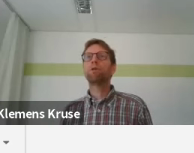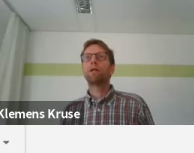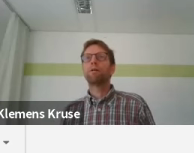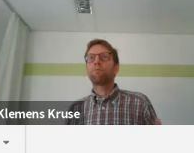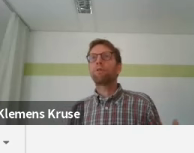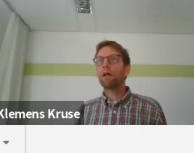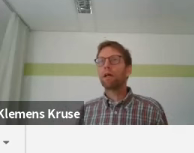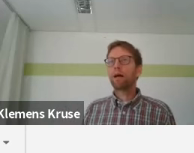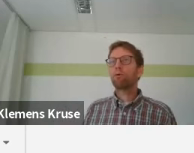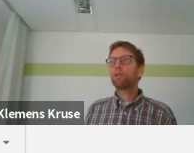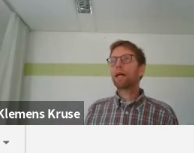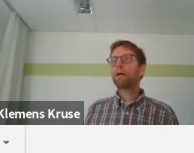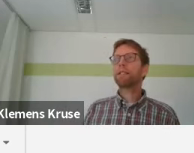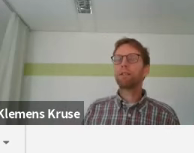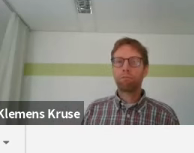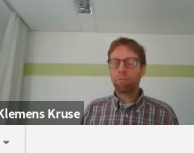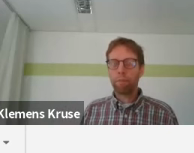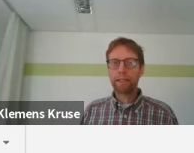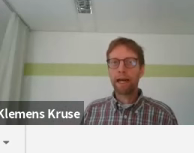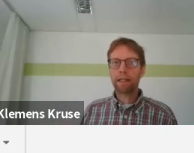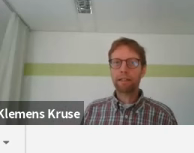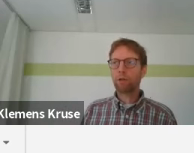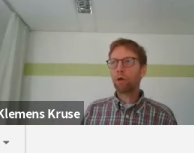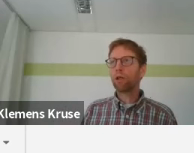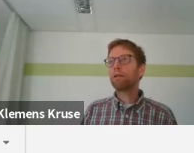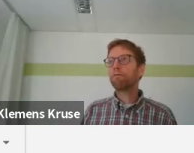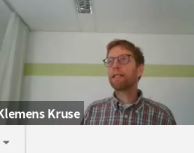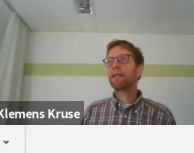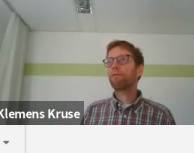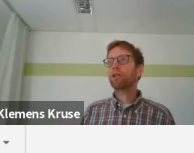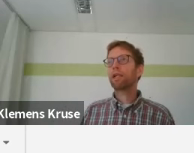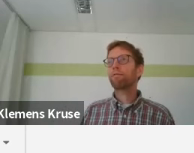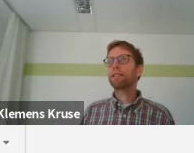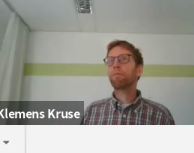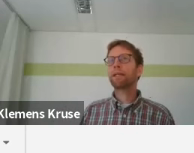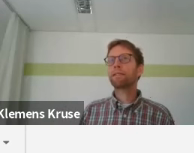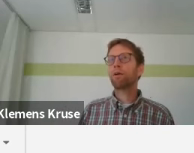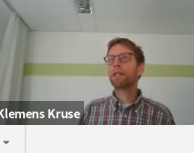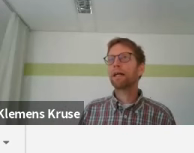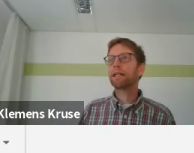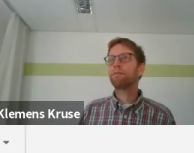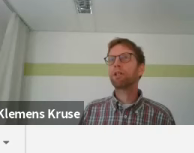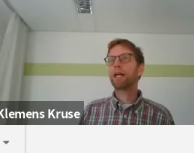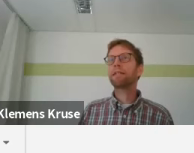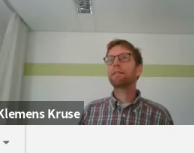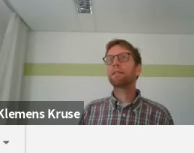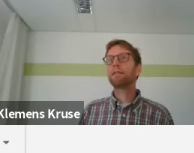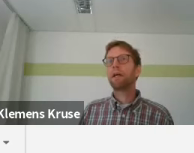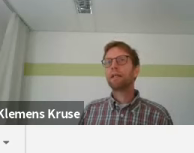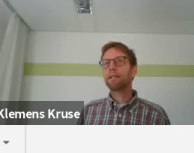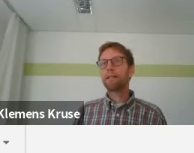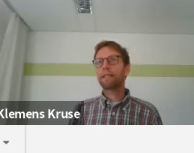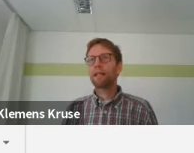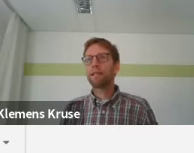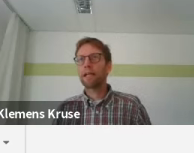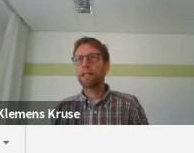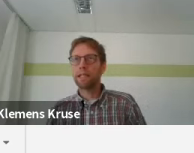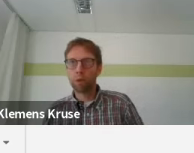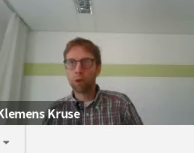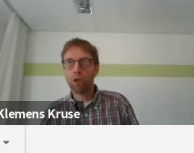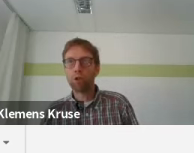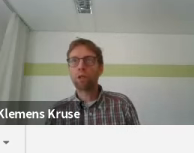regeln. Darunter kann man sich meines Erachtens auch die heutigen Fernseher vorstellen, weil sie meistens auch interaktiv gestaltet sind. Das Gesetz